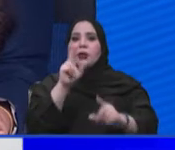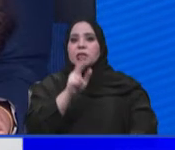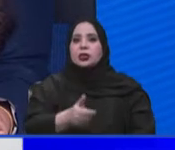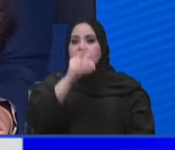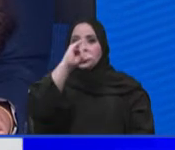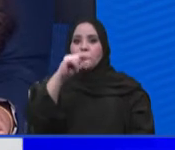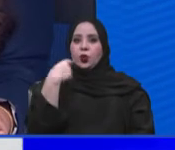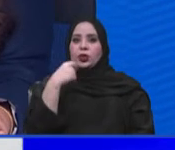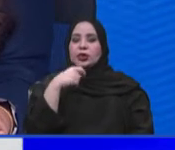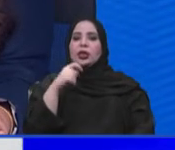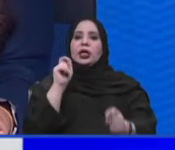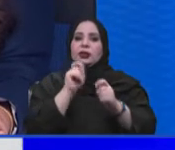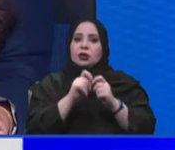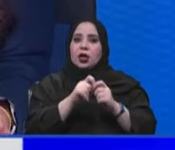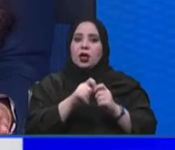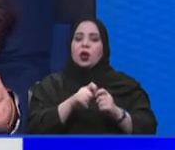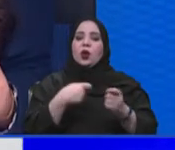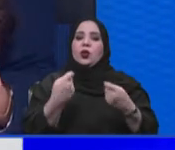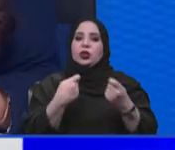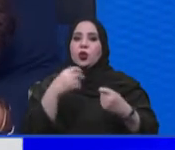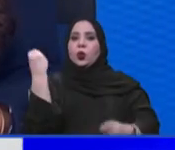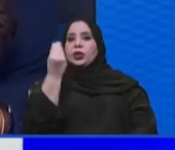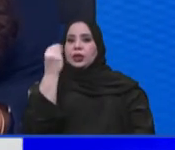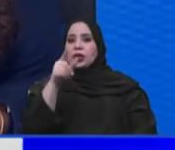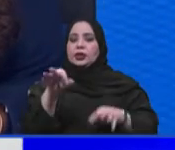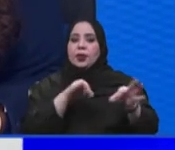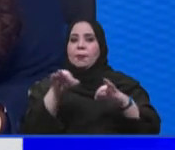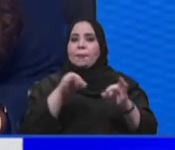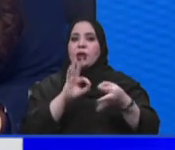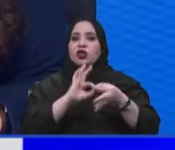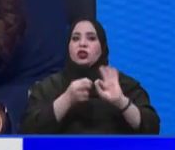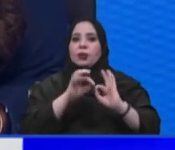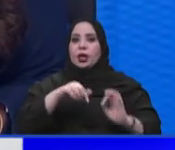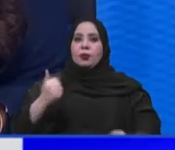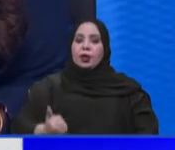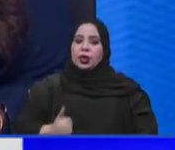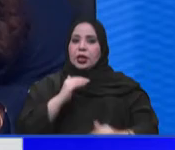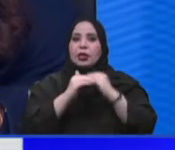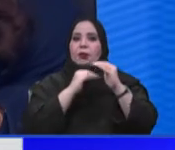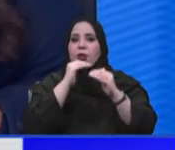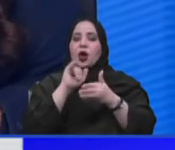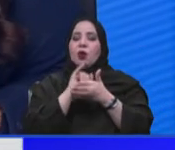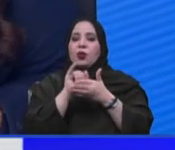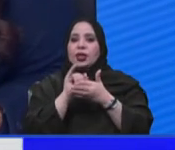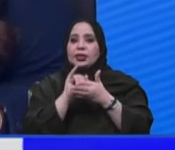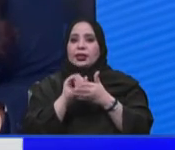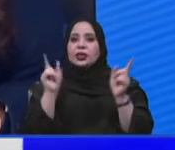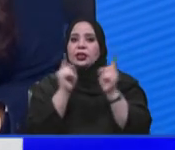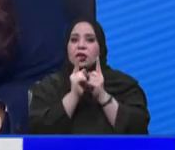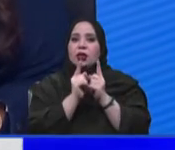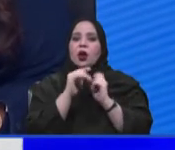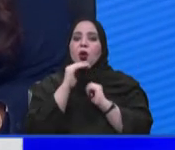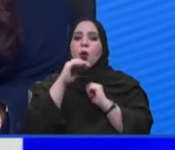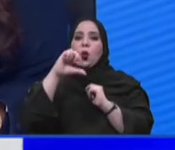الزياني وزير الصناعة والتجارة والسياحة، وبتنظيم من جمعية البحرين لتنمية المؤسسات الصغيرة والمتوسطة. نعم